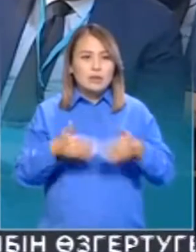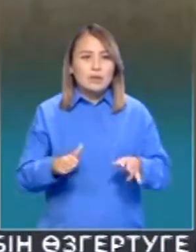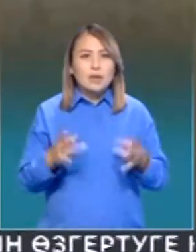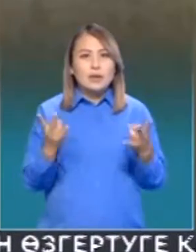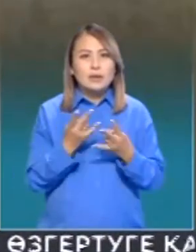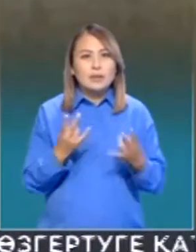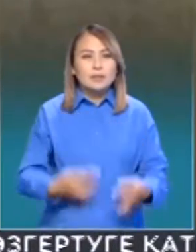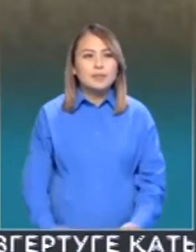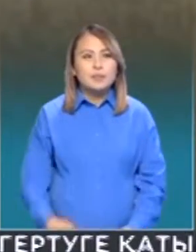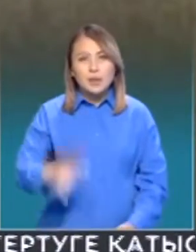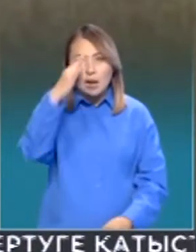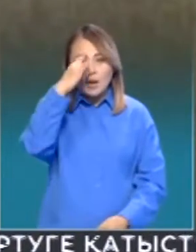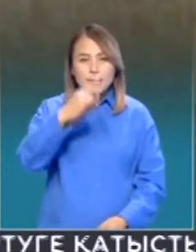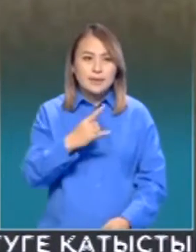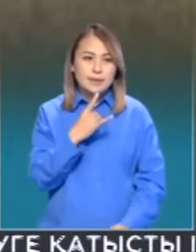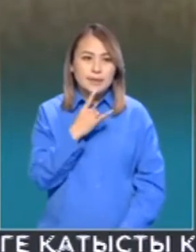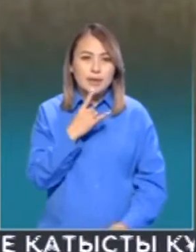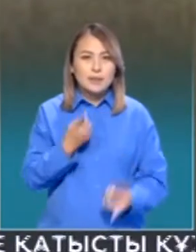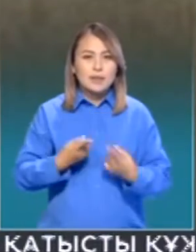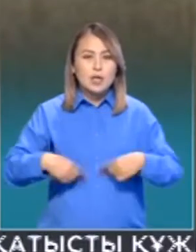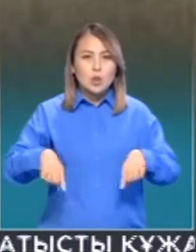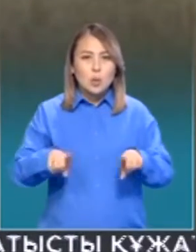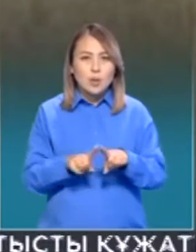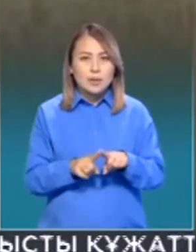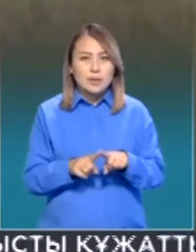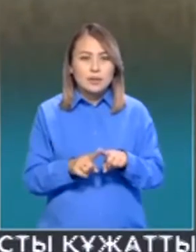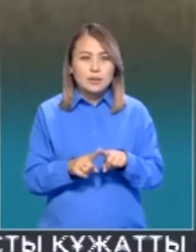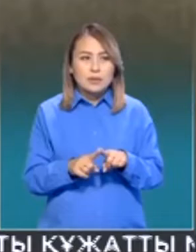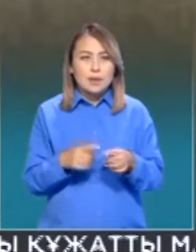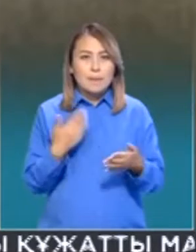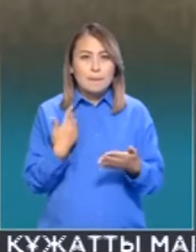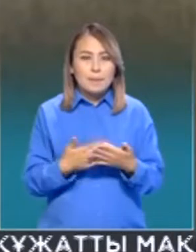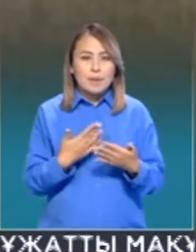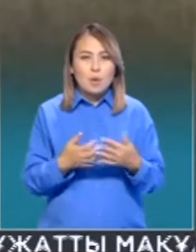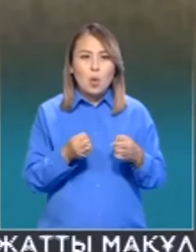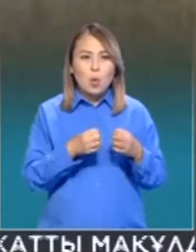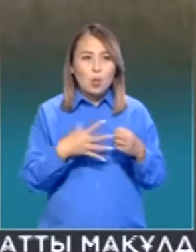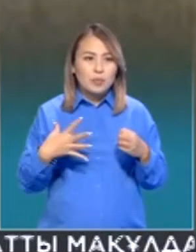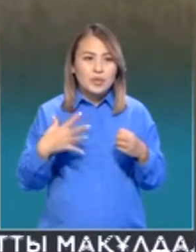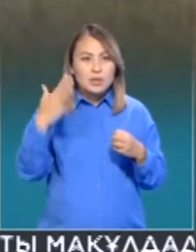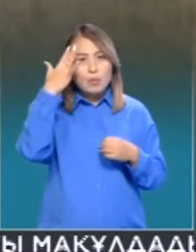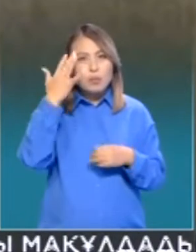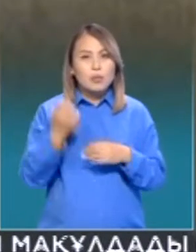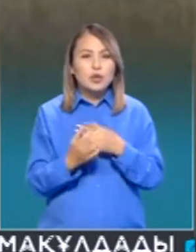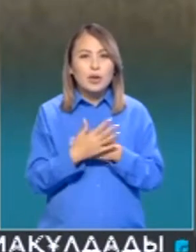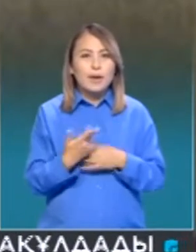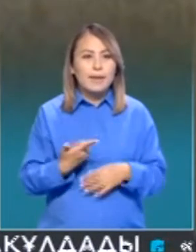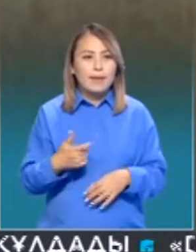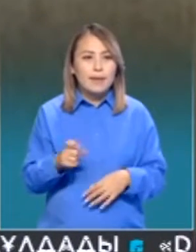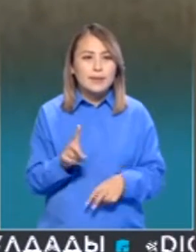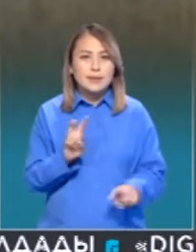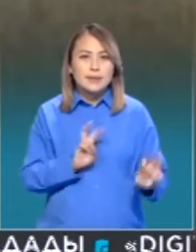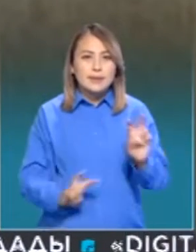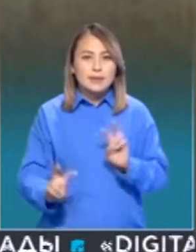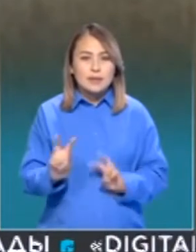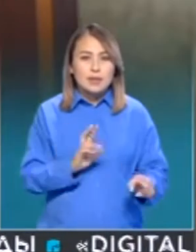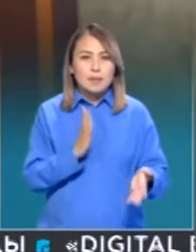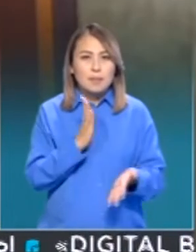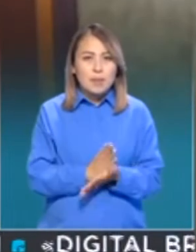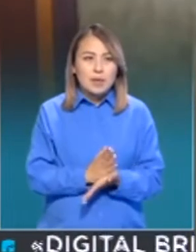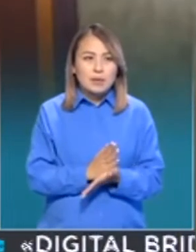мамандар. Қазақстанның территориясында мысалы 15 мұнай газ іздейтін бассейн